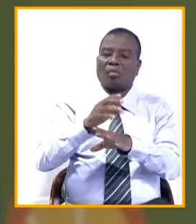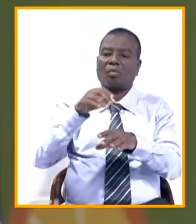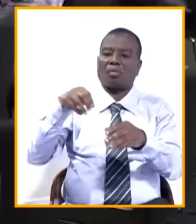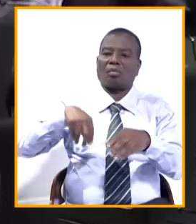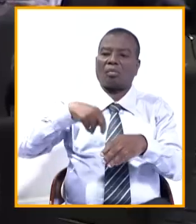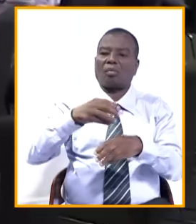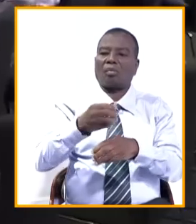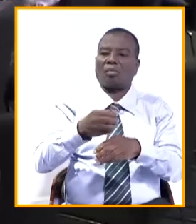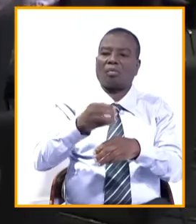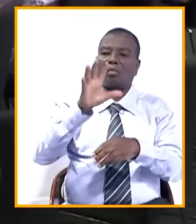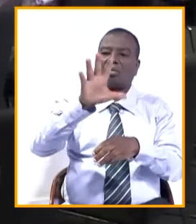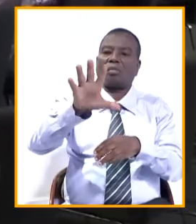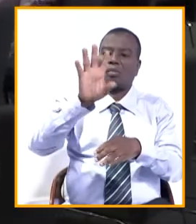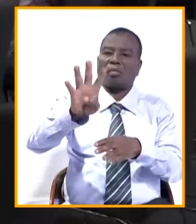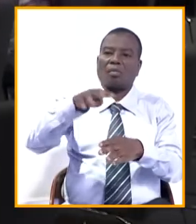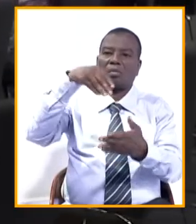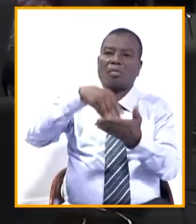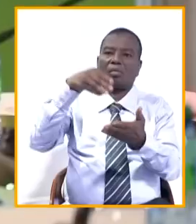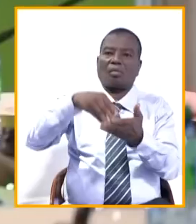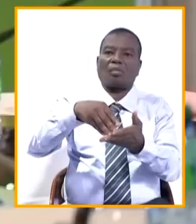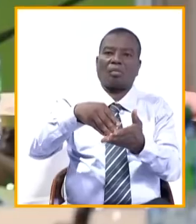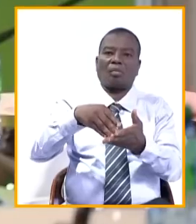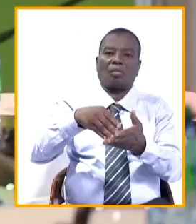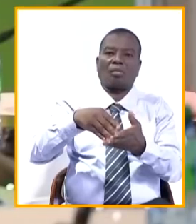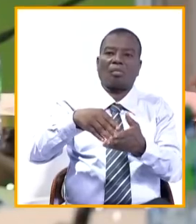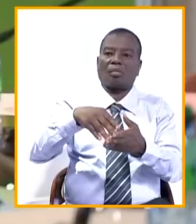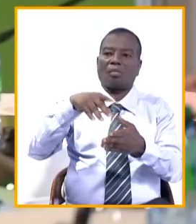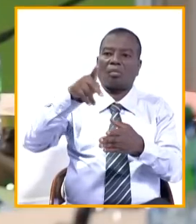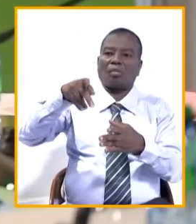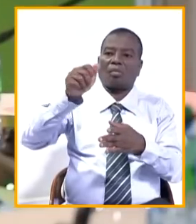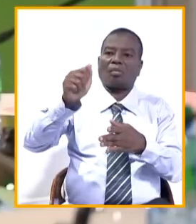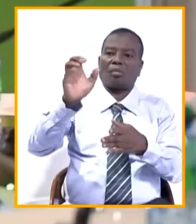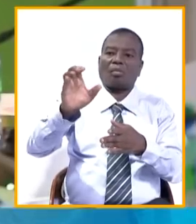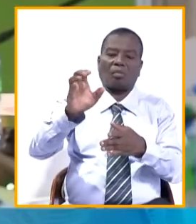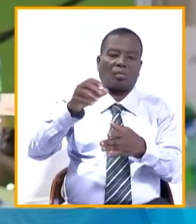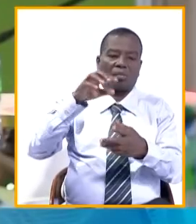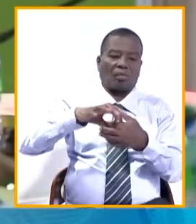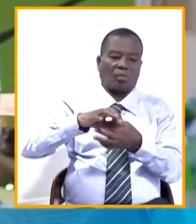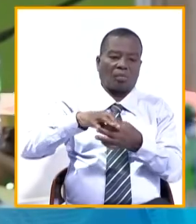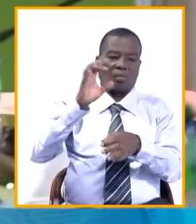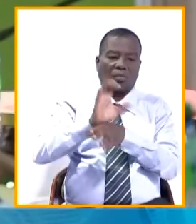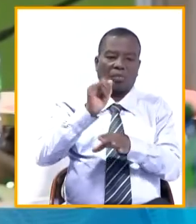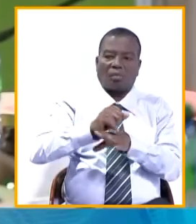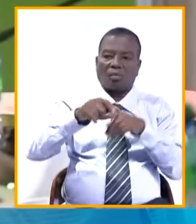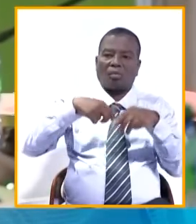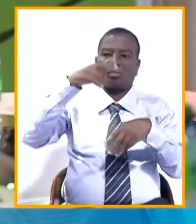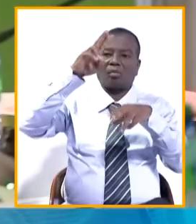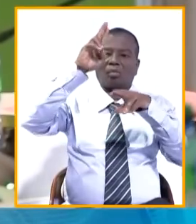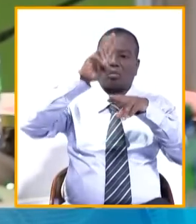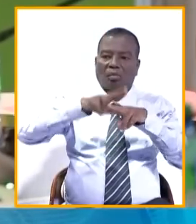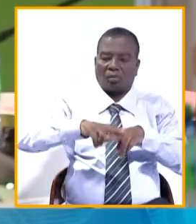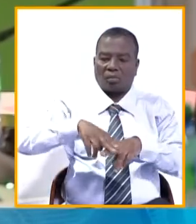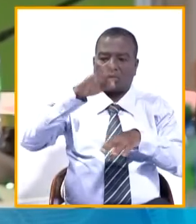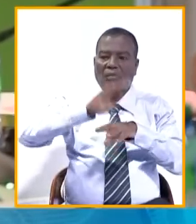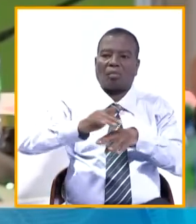de 54 milliards de francs CFA comme apport initial. Le pacte de la Côte d'Ivoire va reposer sur le